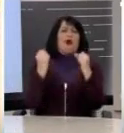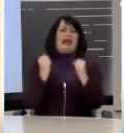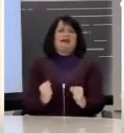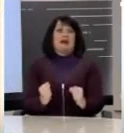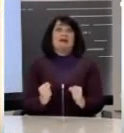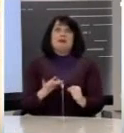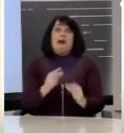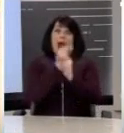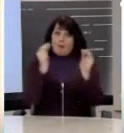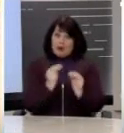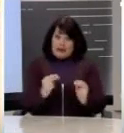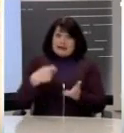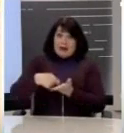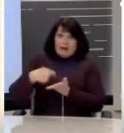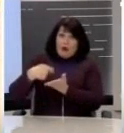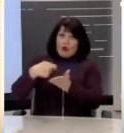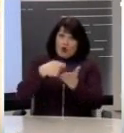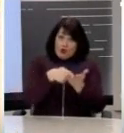το αποτέλεσμα είναι ότι